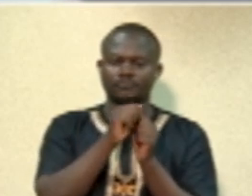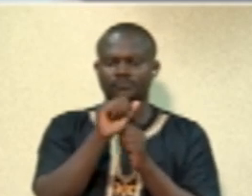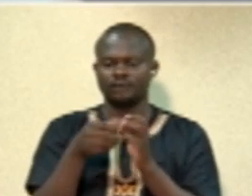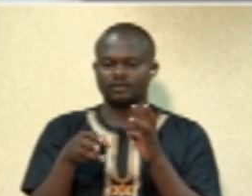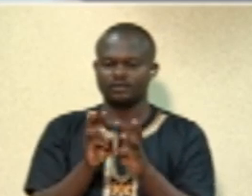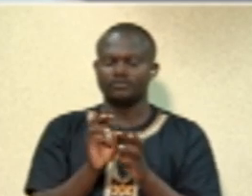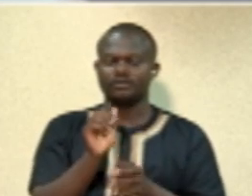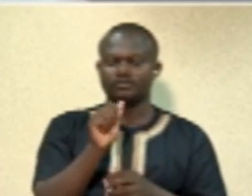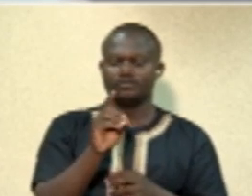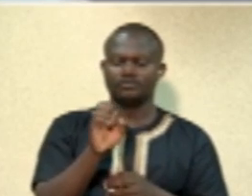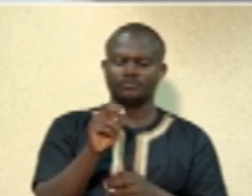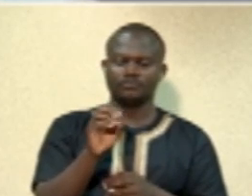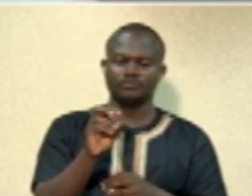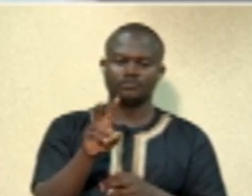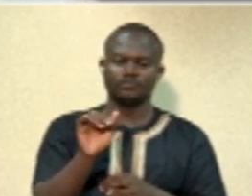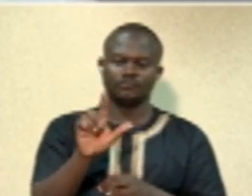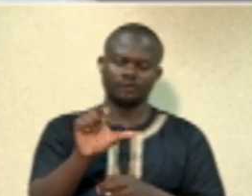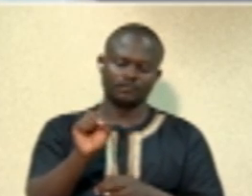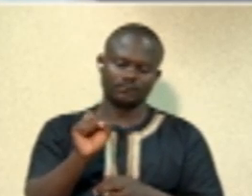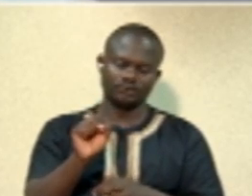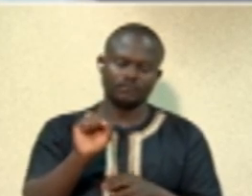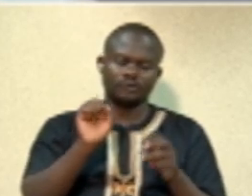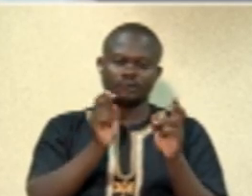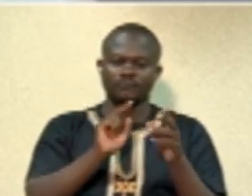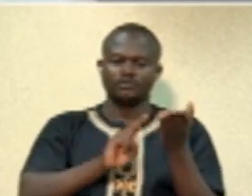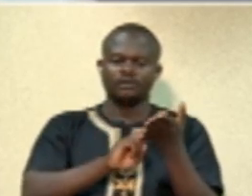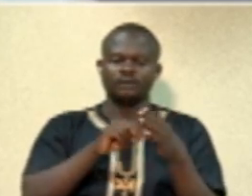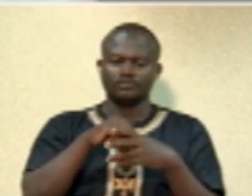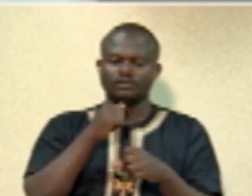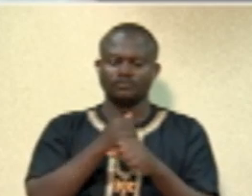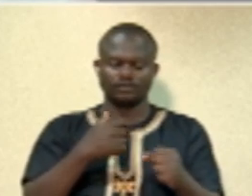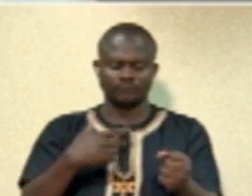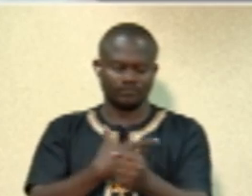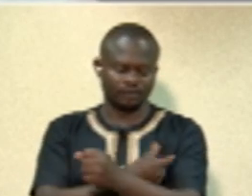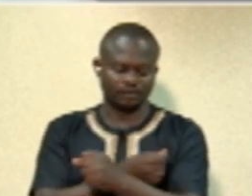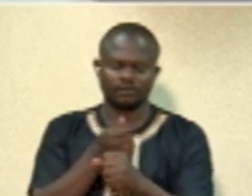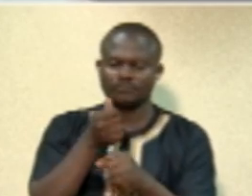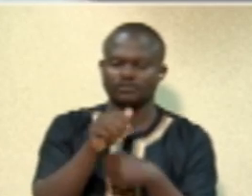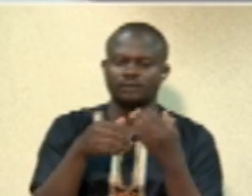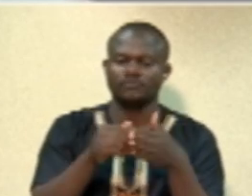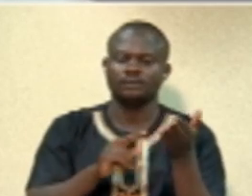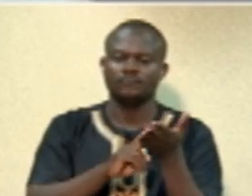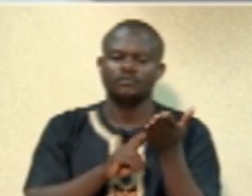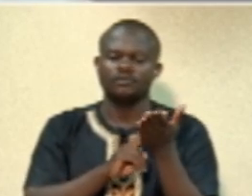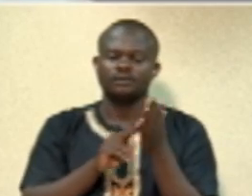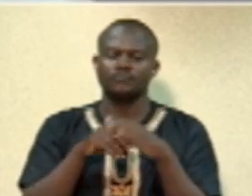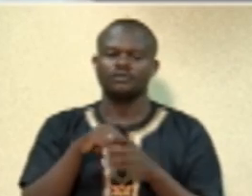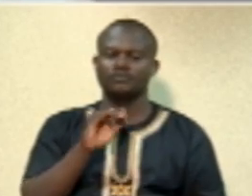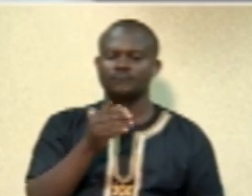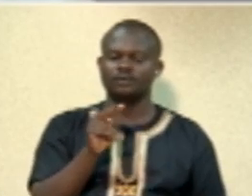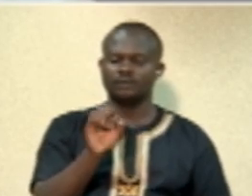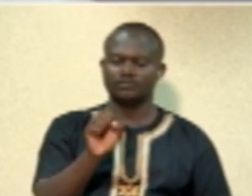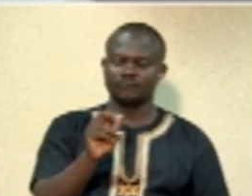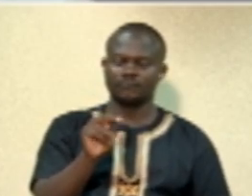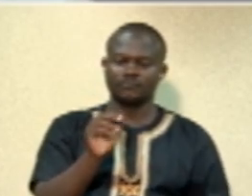bwa adenovirus nabwo busanzwe bukoreshwa mu gukora inkingo ari nabwo bukoreshwa na Johnson &